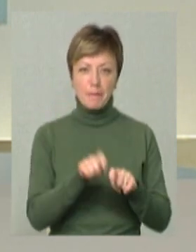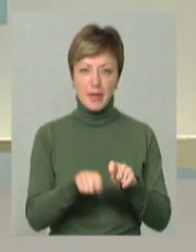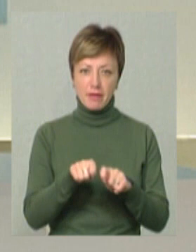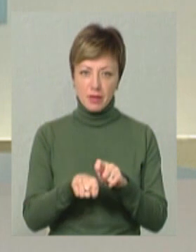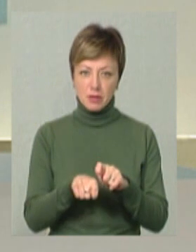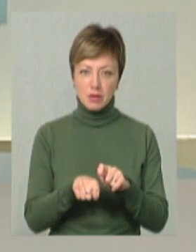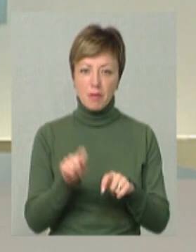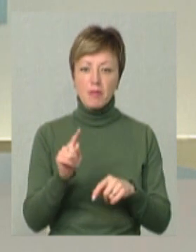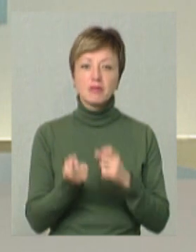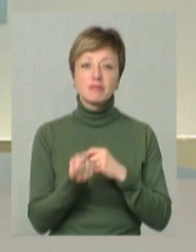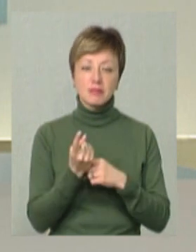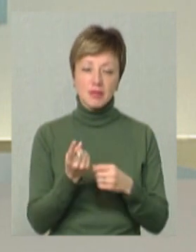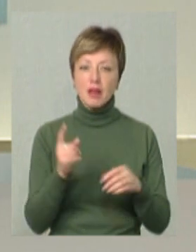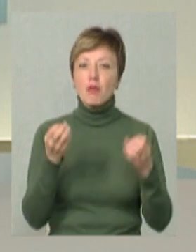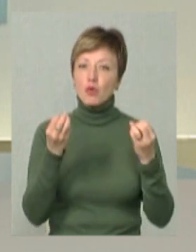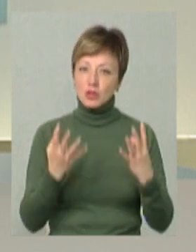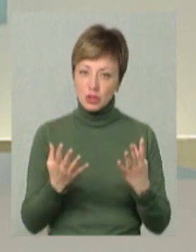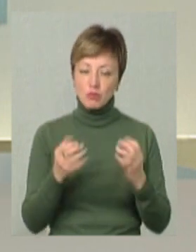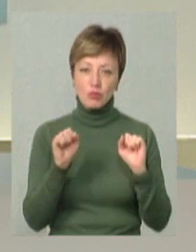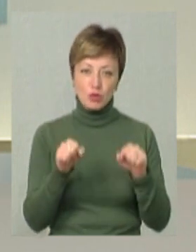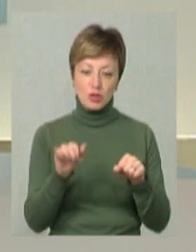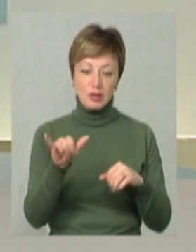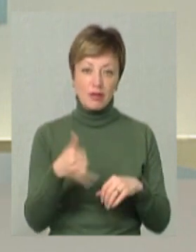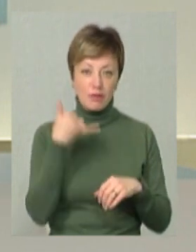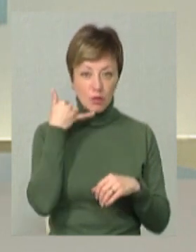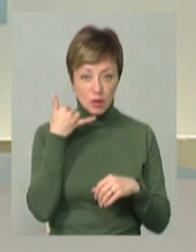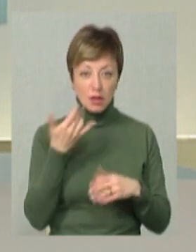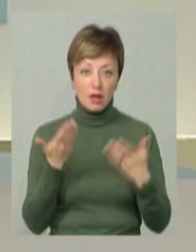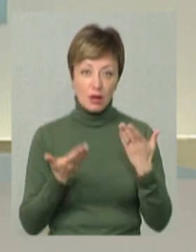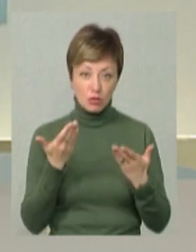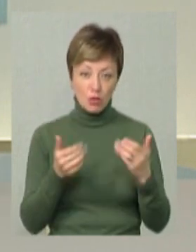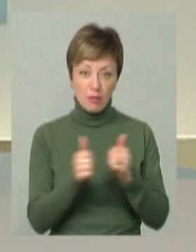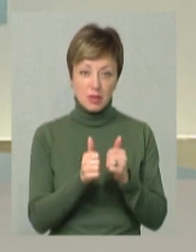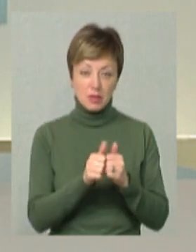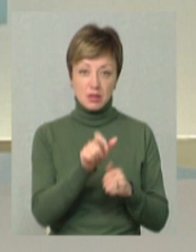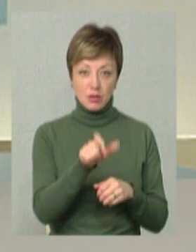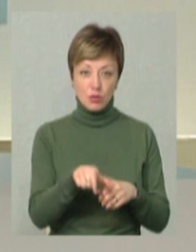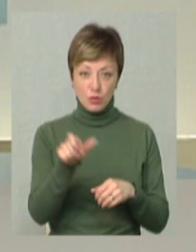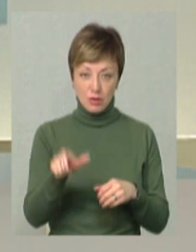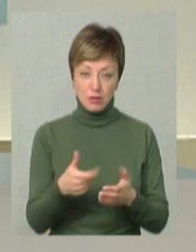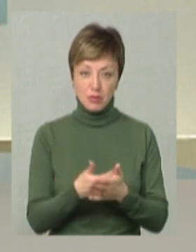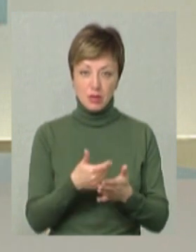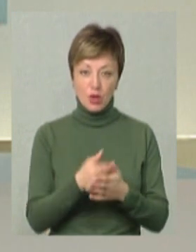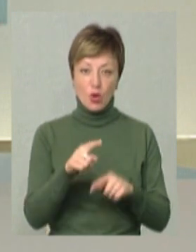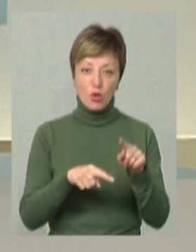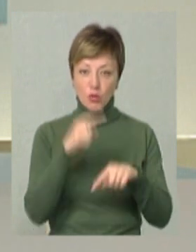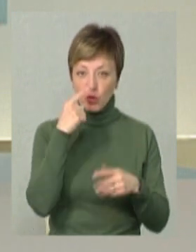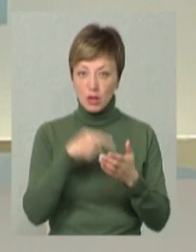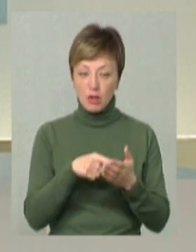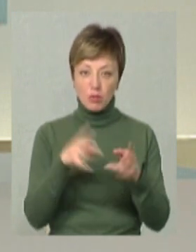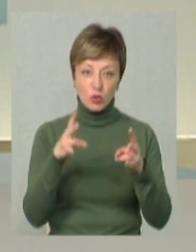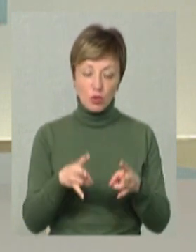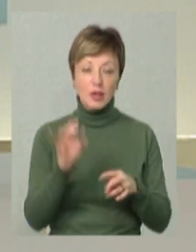перевірити у першу джерела. Найпростіше – це ви можете взяти телефон, якщо це стосується ситуації, коли ваш родич потрапив у